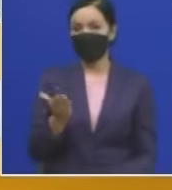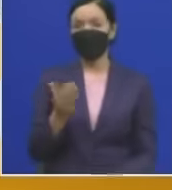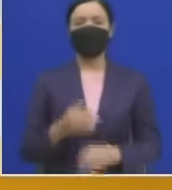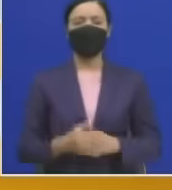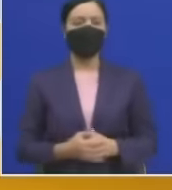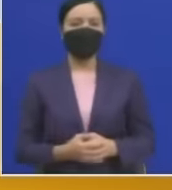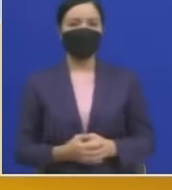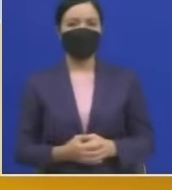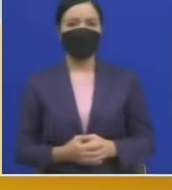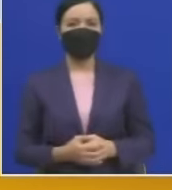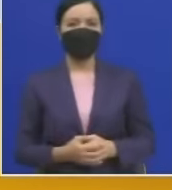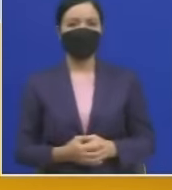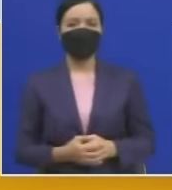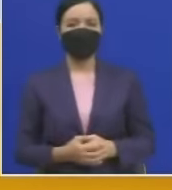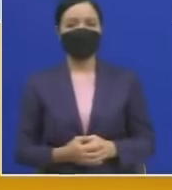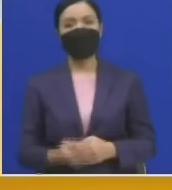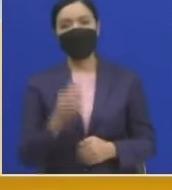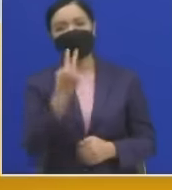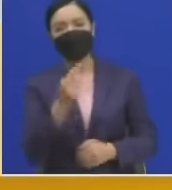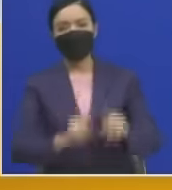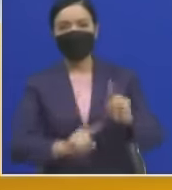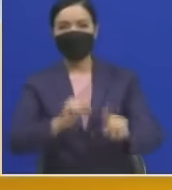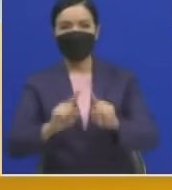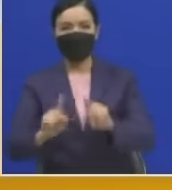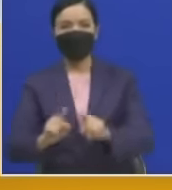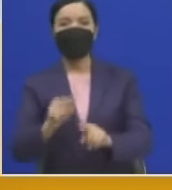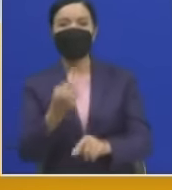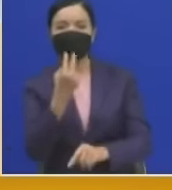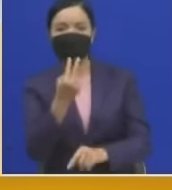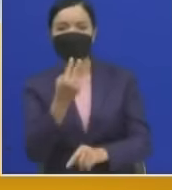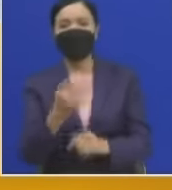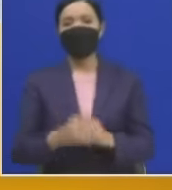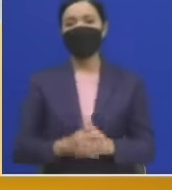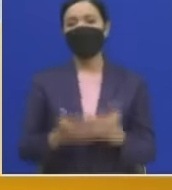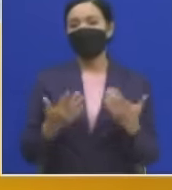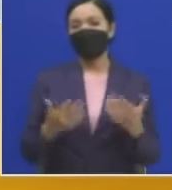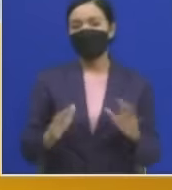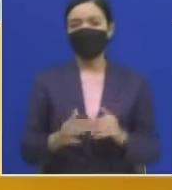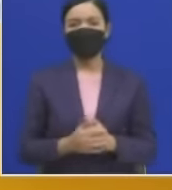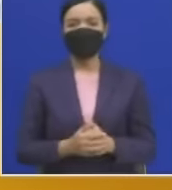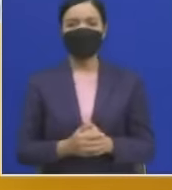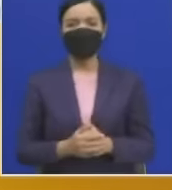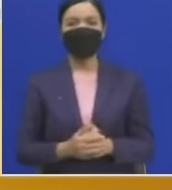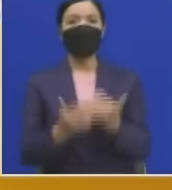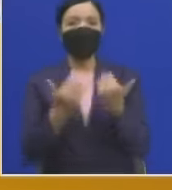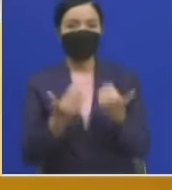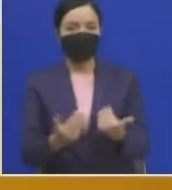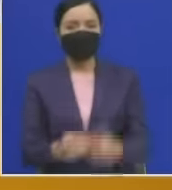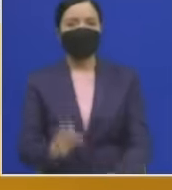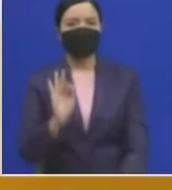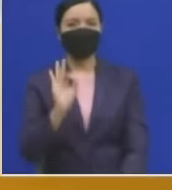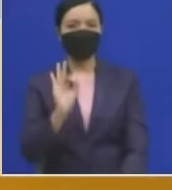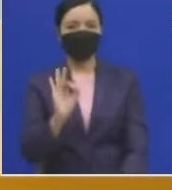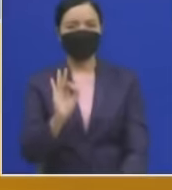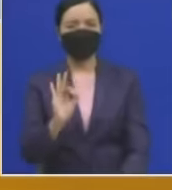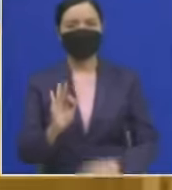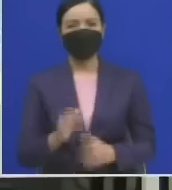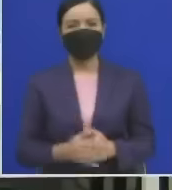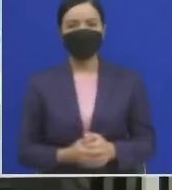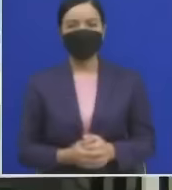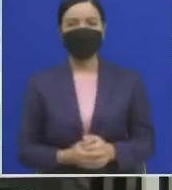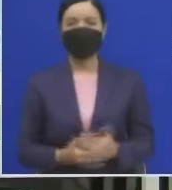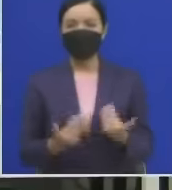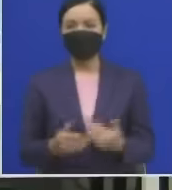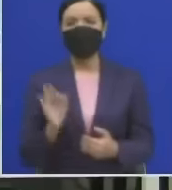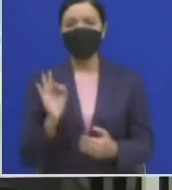แล้วก็เราเห็นการประเมินสถานการณ์การดูทิศทางแนวโน้มแล้วเนี่ยแนวโน้มตอนนี้คือโอเคแนวโน้มต